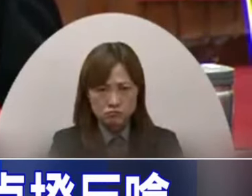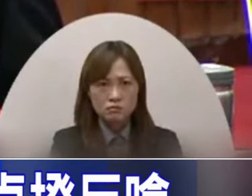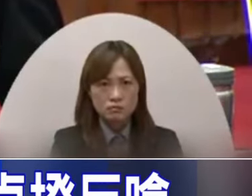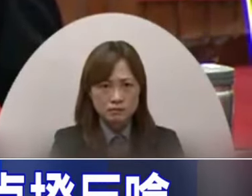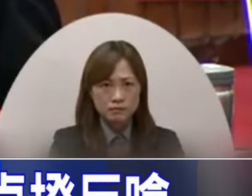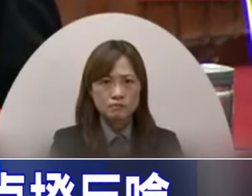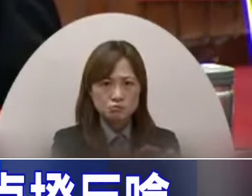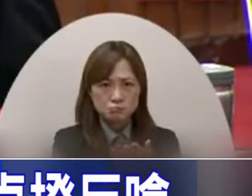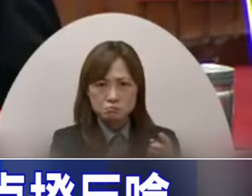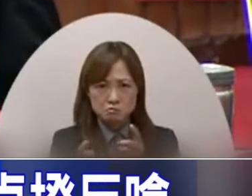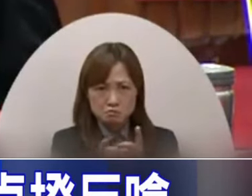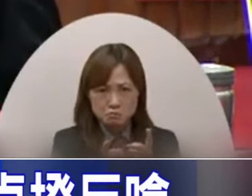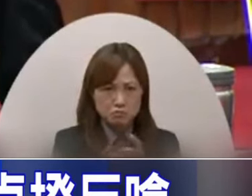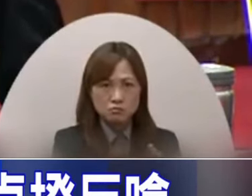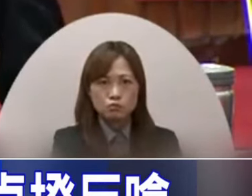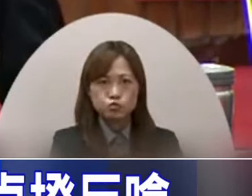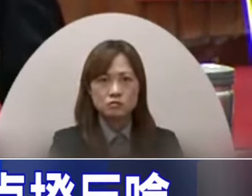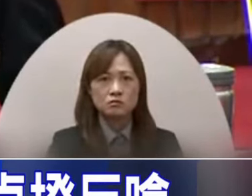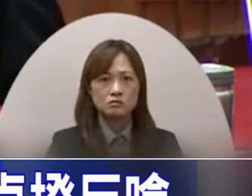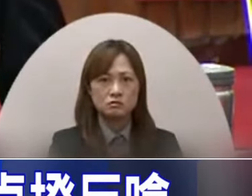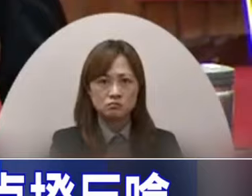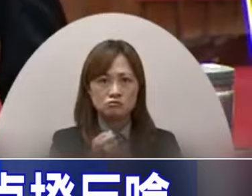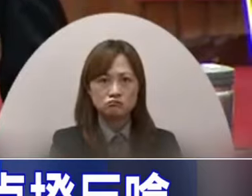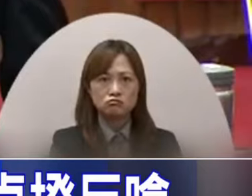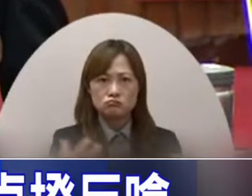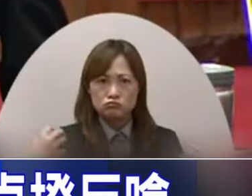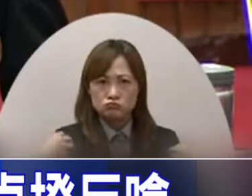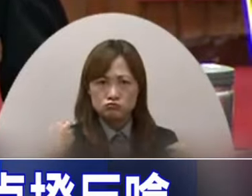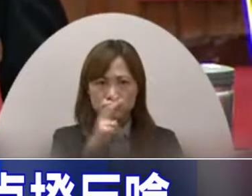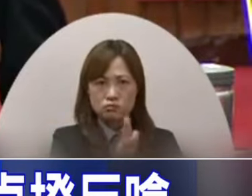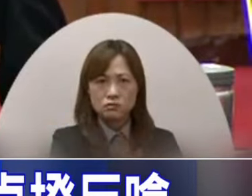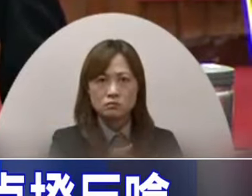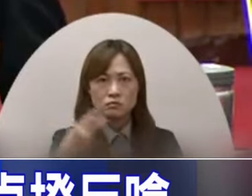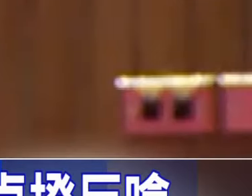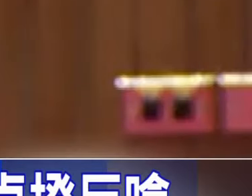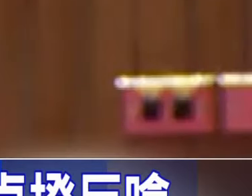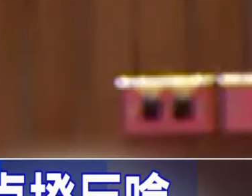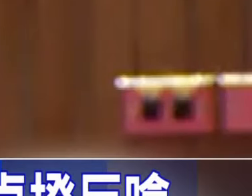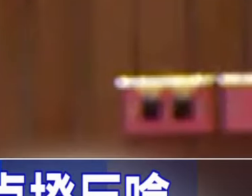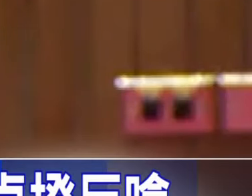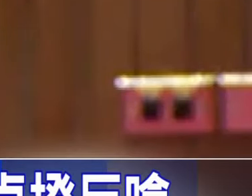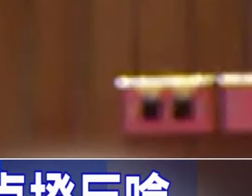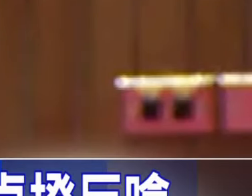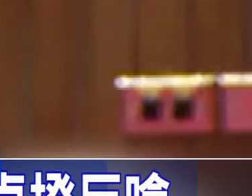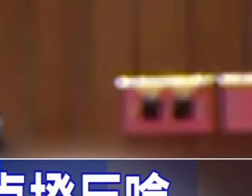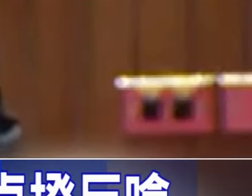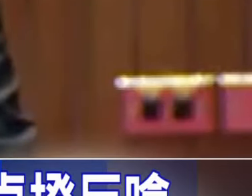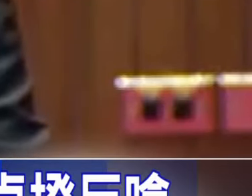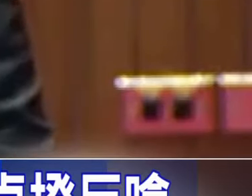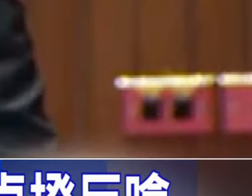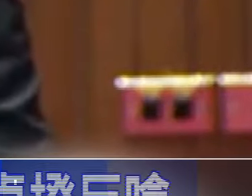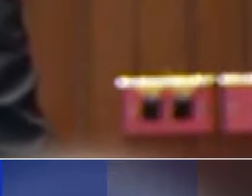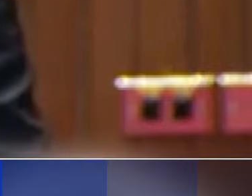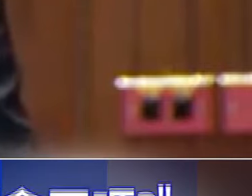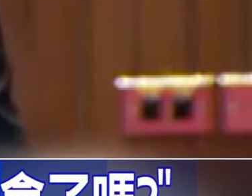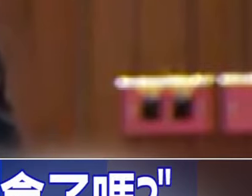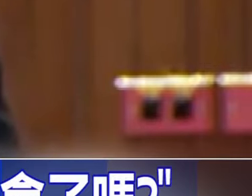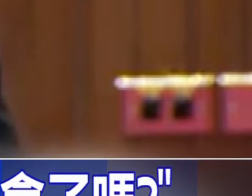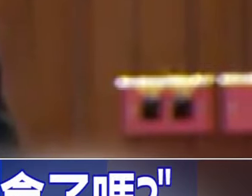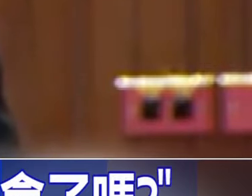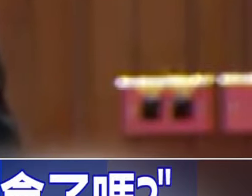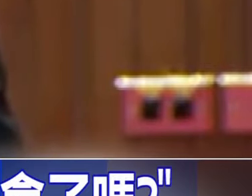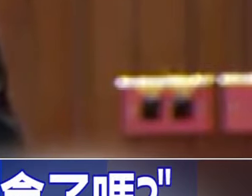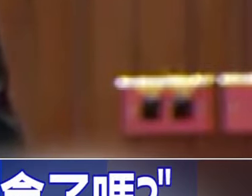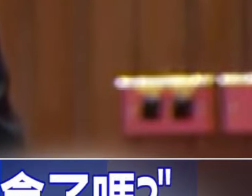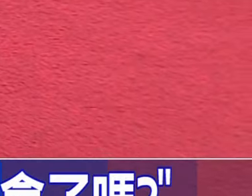调和顶赖。 播出民进党官员反质询片段，却遭卓荣泰狠酸回呛，傅昆萁瞬间爆气，拿出行政院复议理